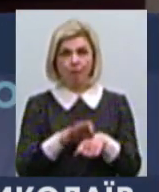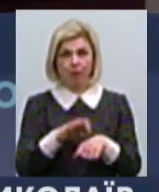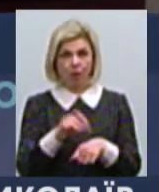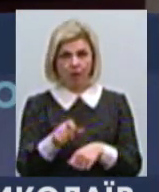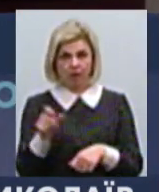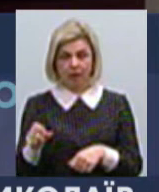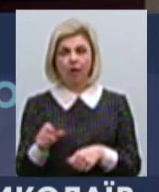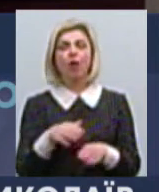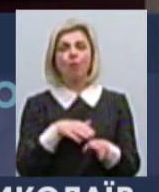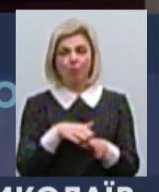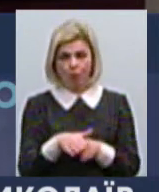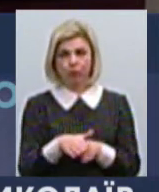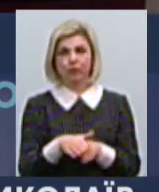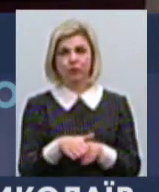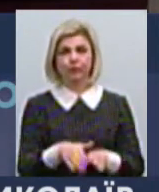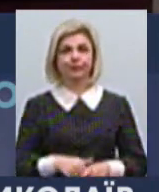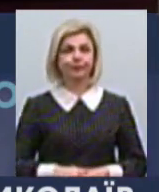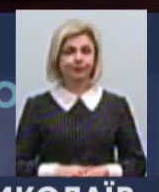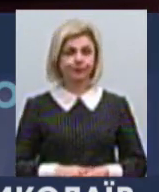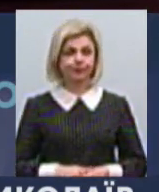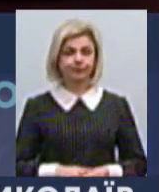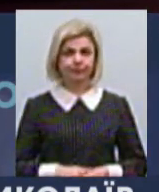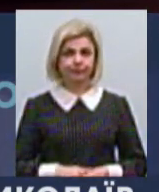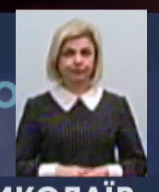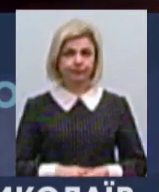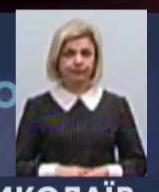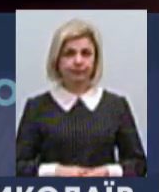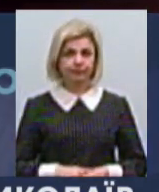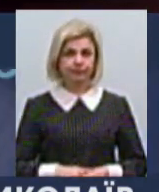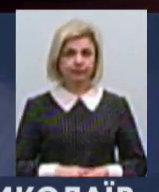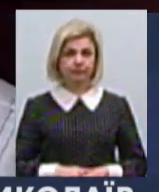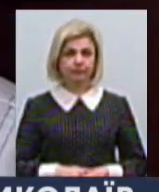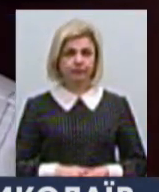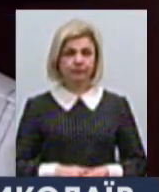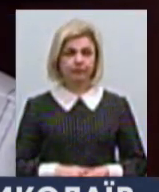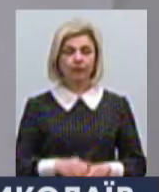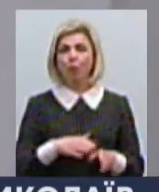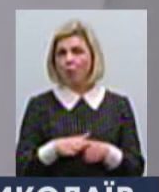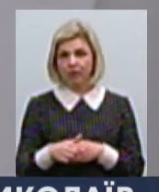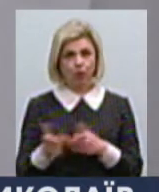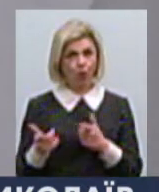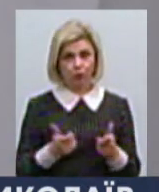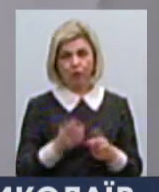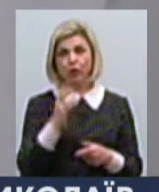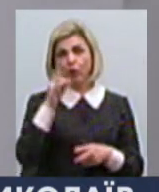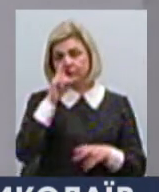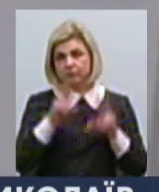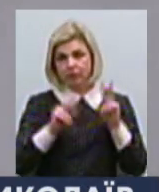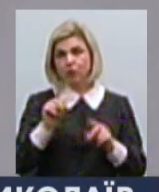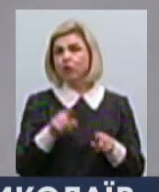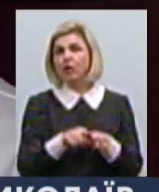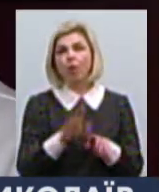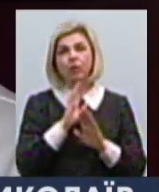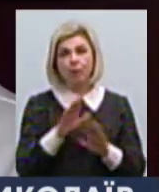повністю. Лікарня готова приймати хворих в необмеженій кількості. Повністю готові. Але сподіваємося, що такого не